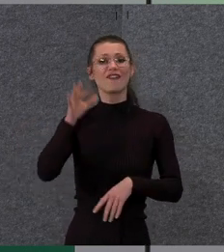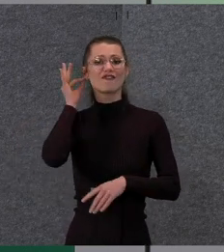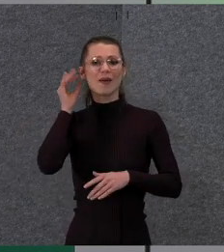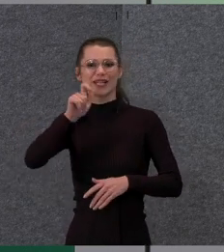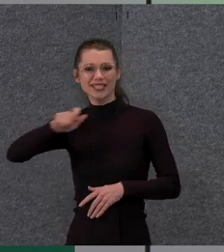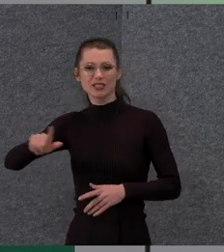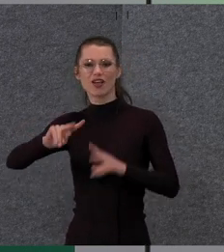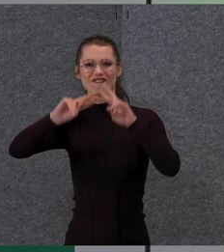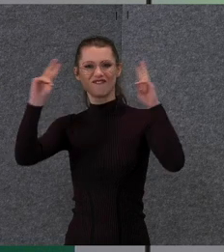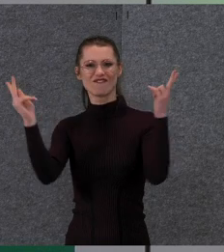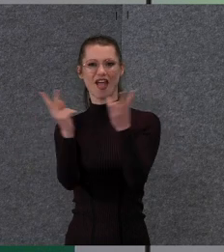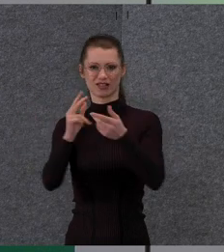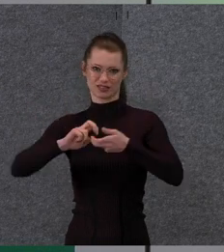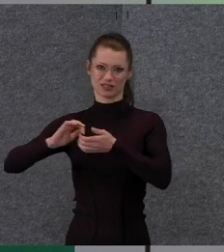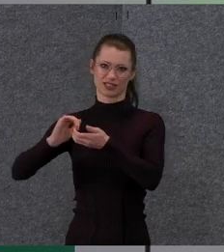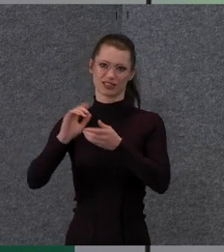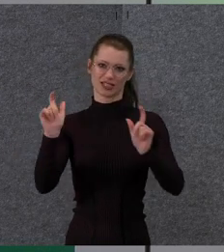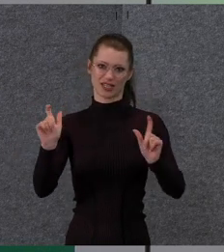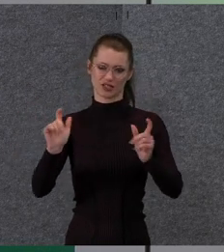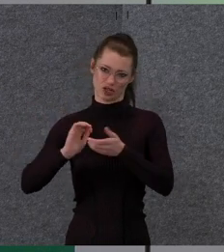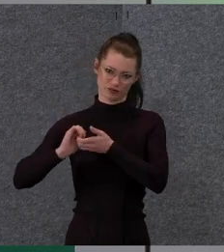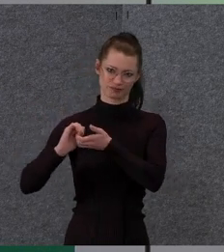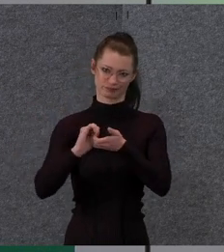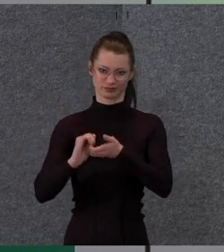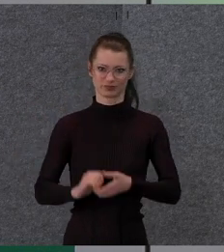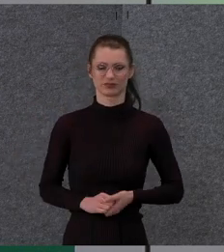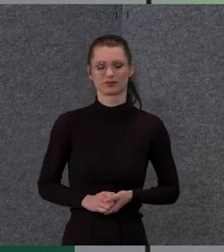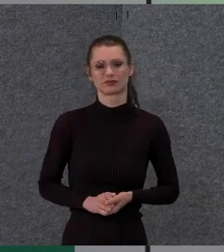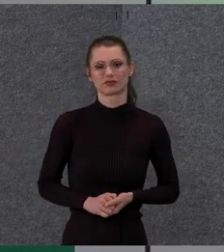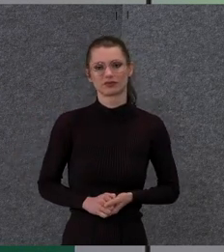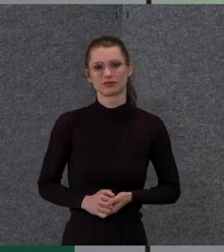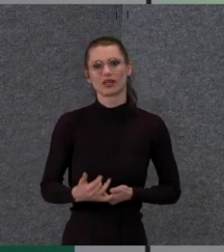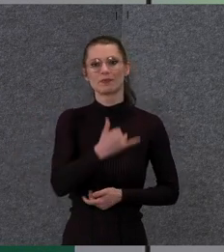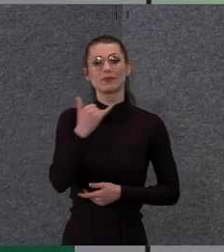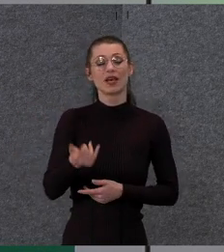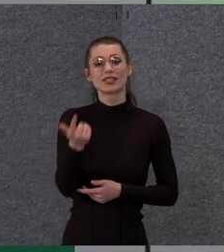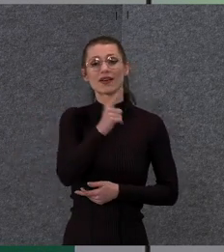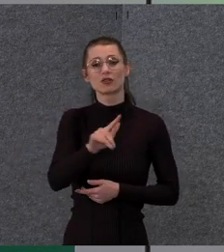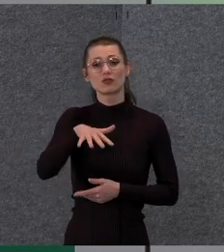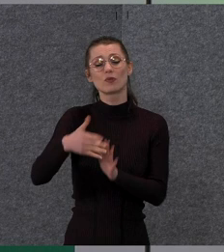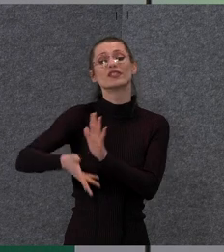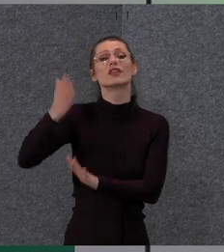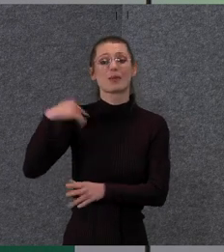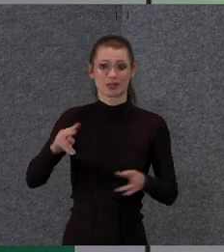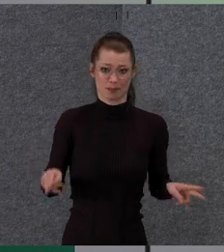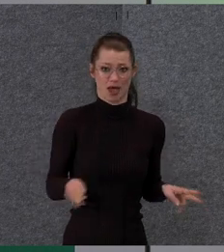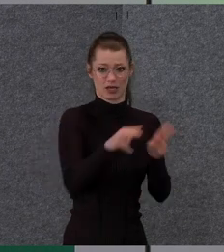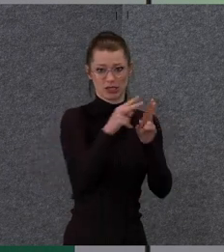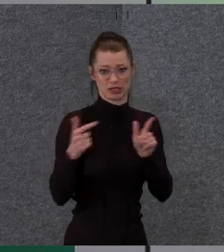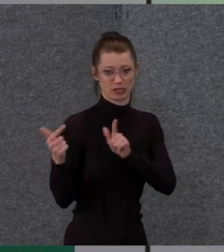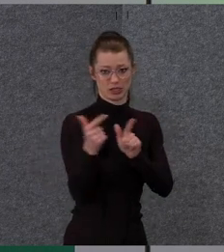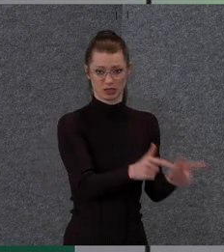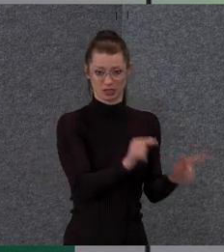feministische Weltgesellschaft. Ich war im Jahr 2015 in Paris bei